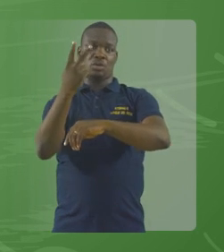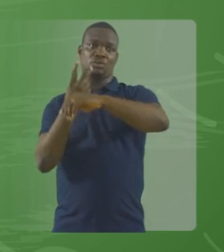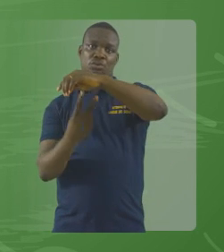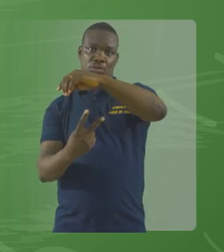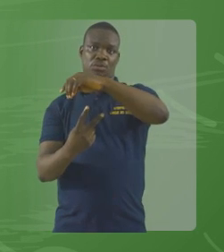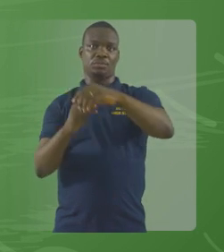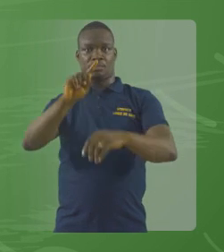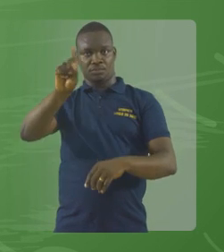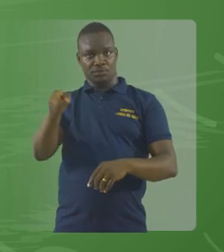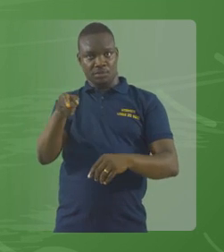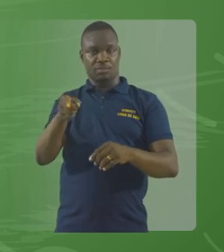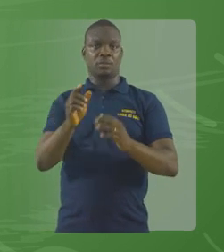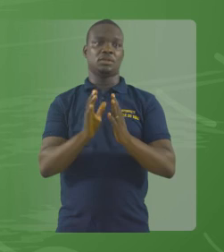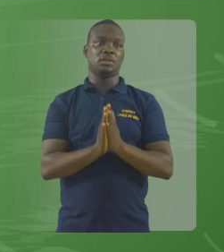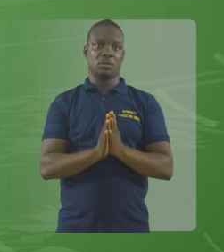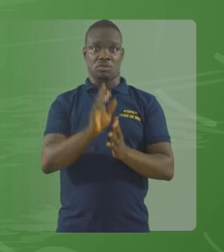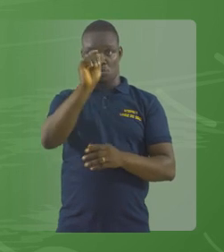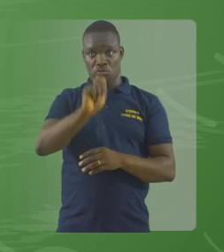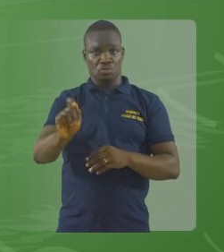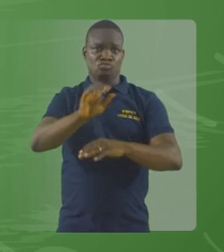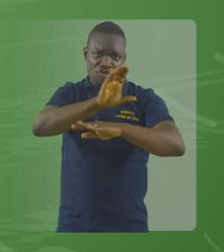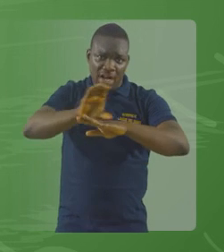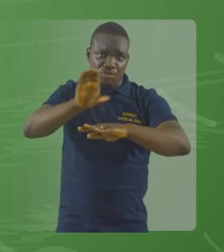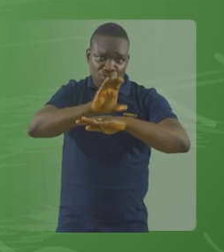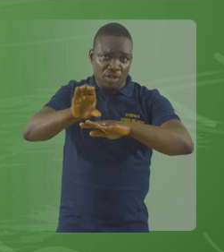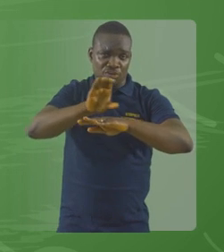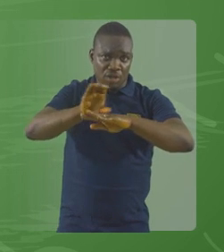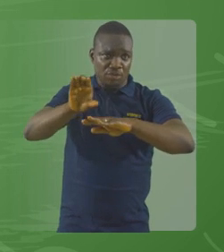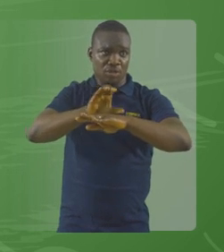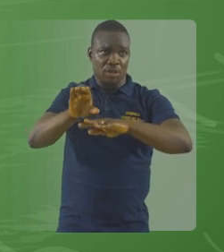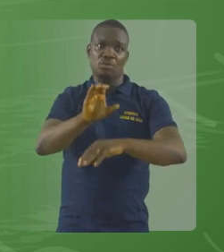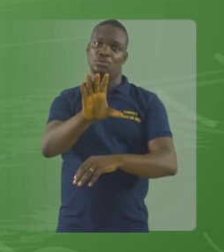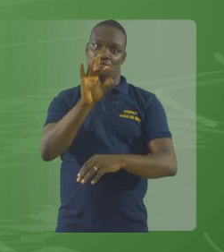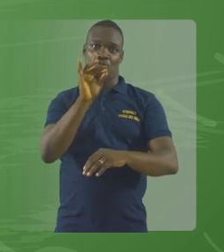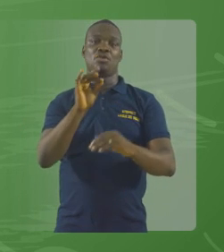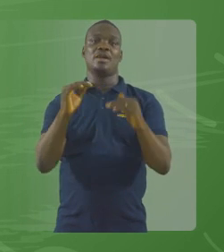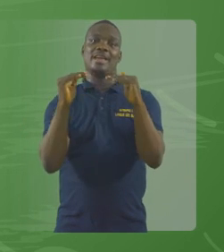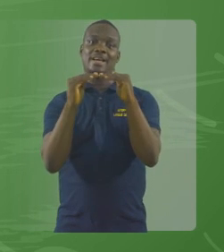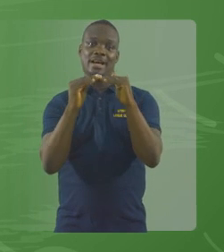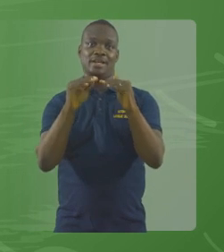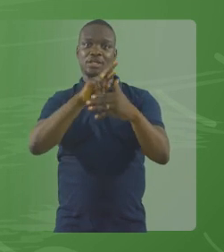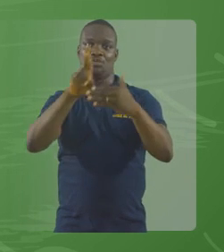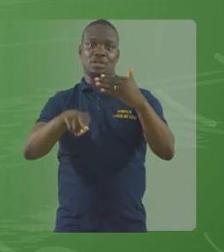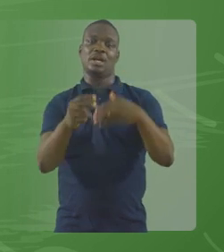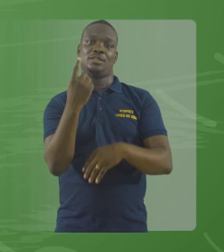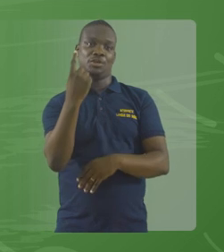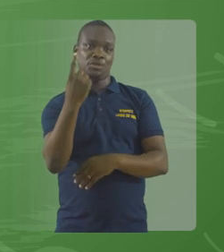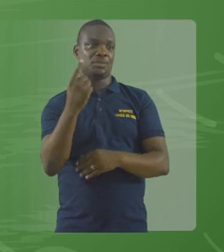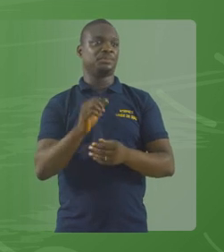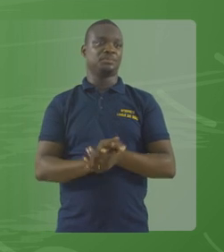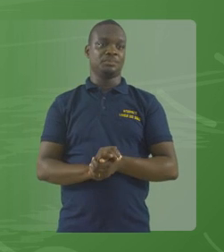2. On effectue le calcul et on trouve 1. En conclusion